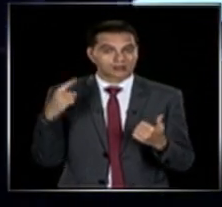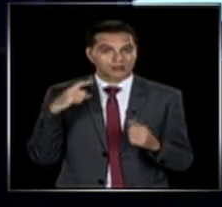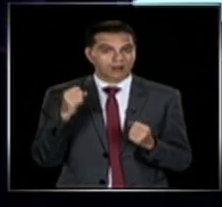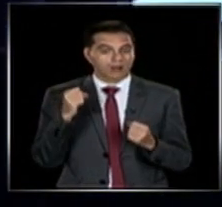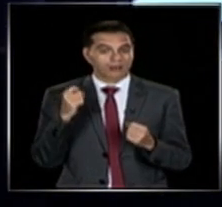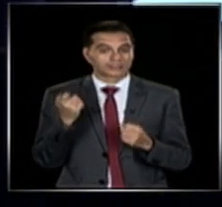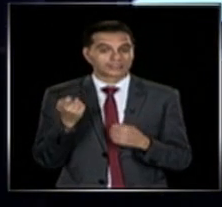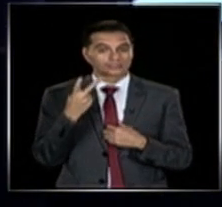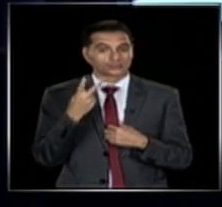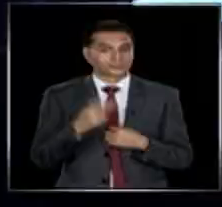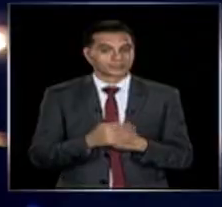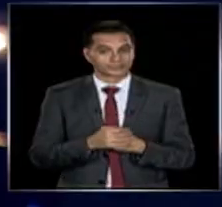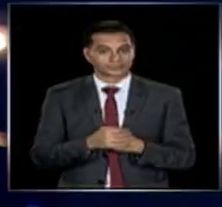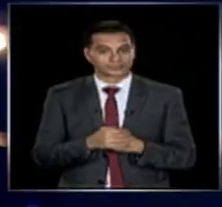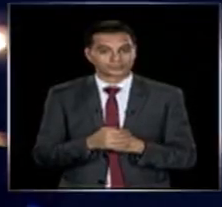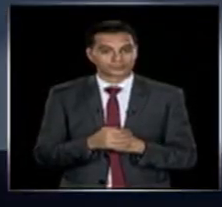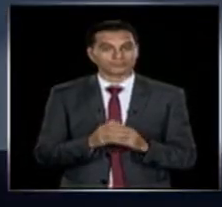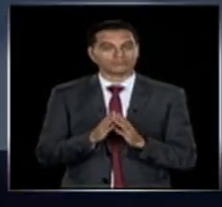الرعد 75.